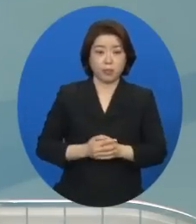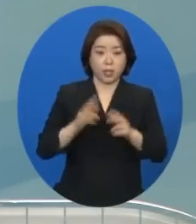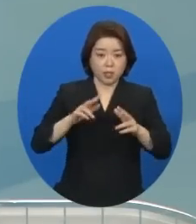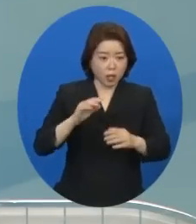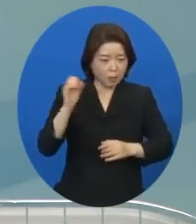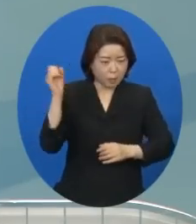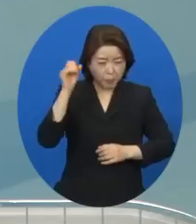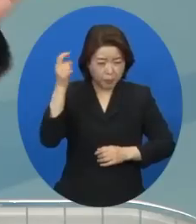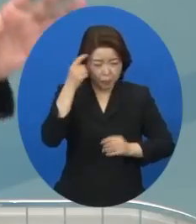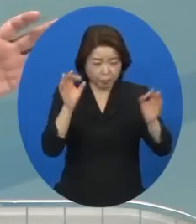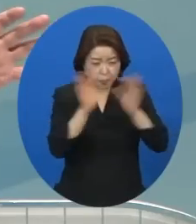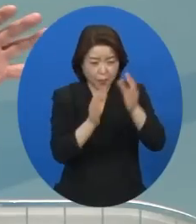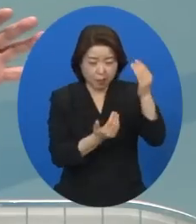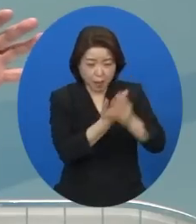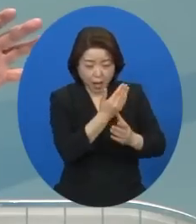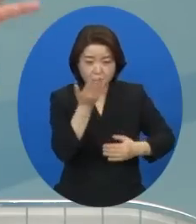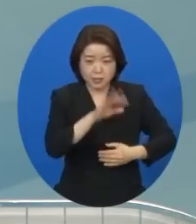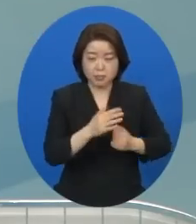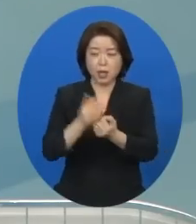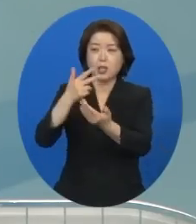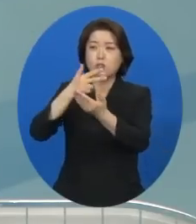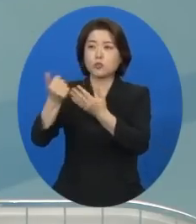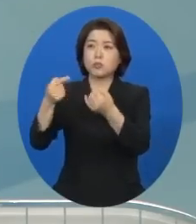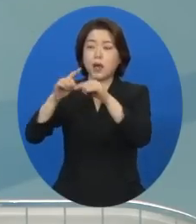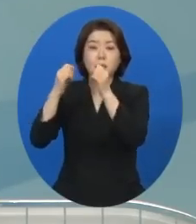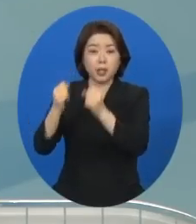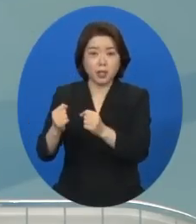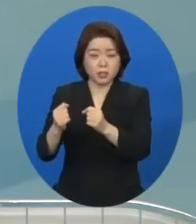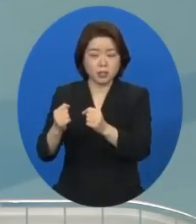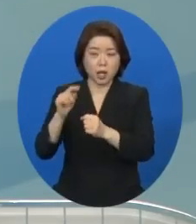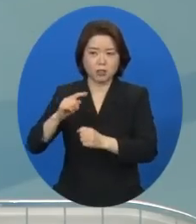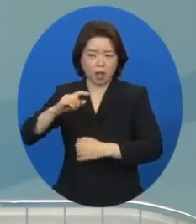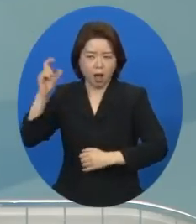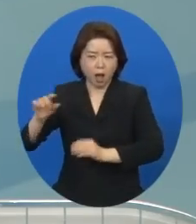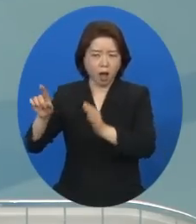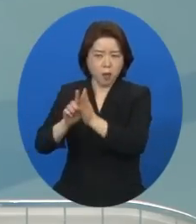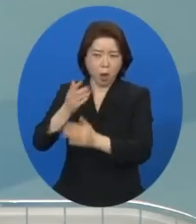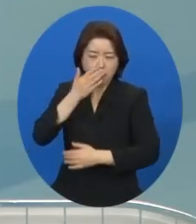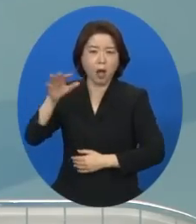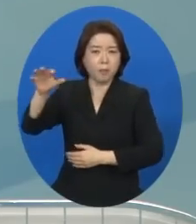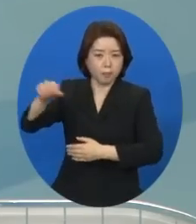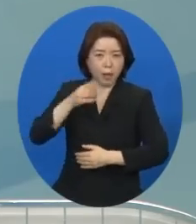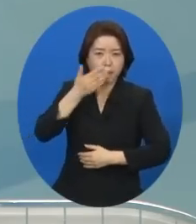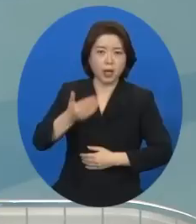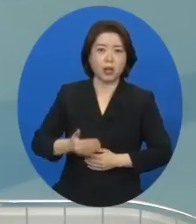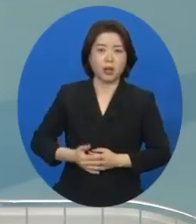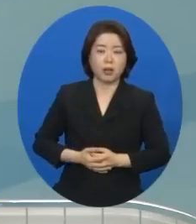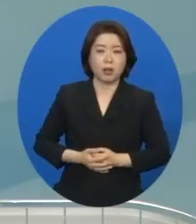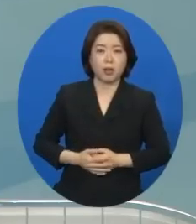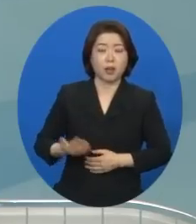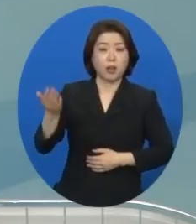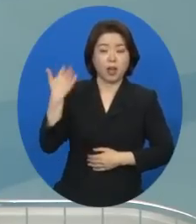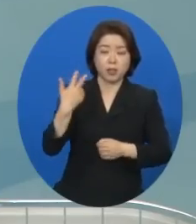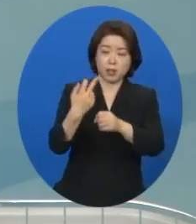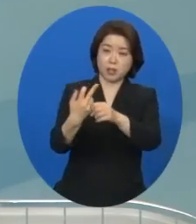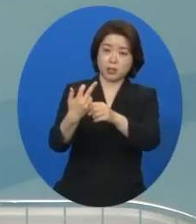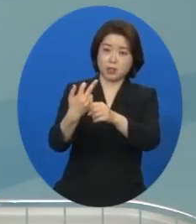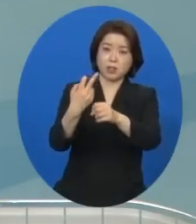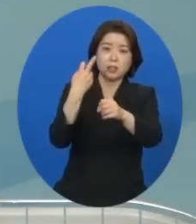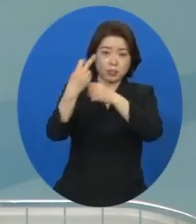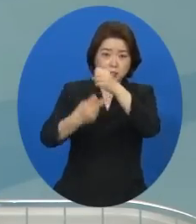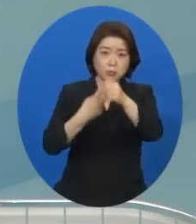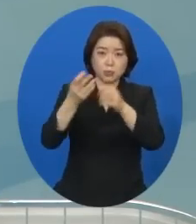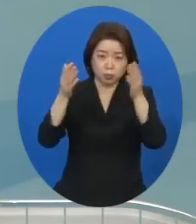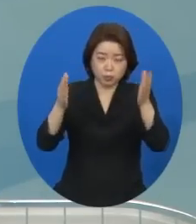속에서도 주님은 함께 계시니까 그게 너무 강하게 믿어지는 거예요. 지난 12년 동안